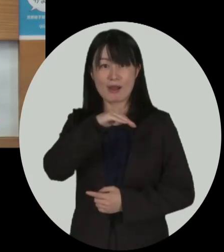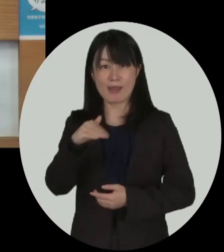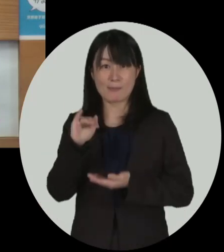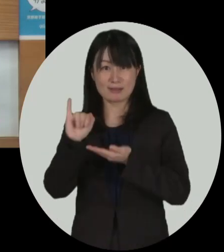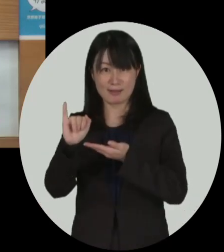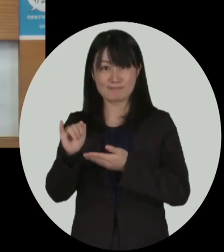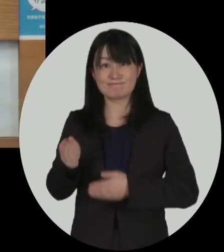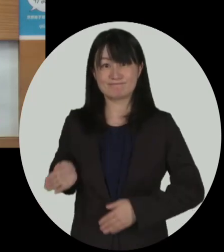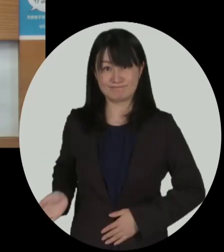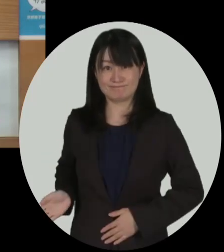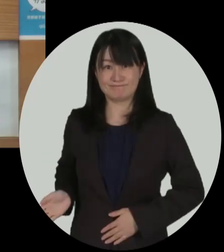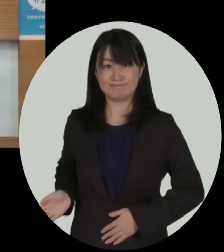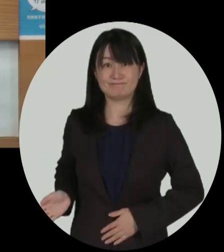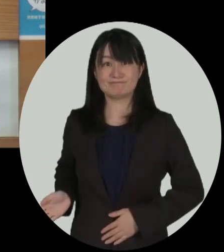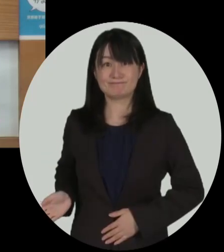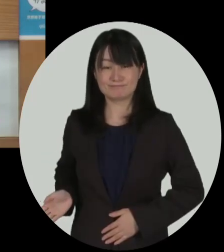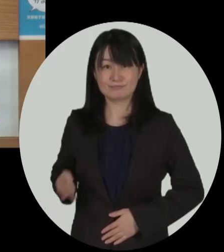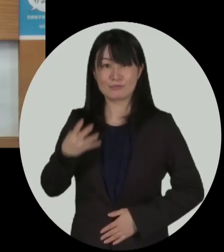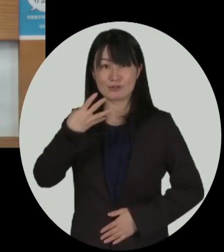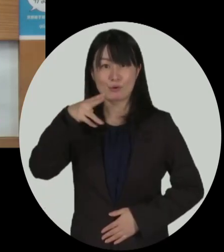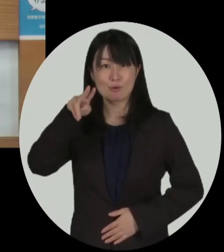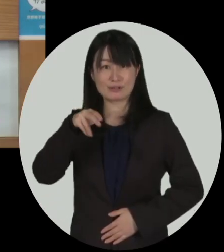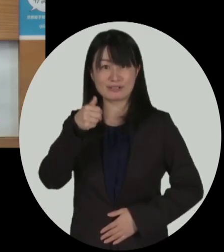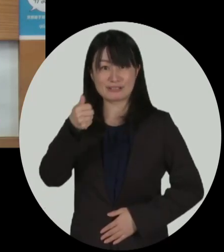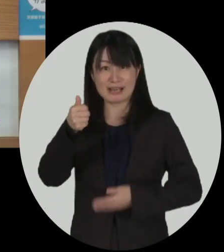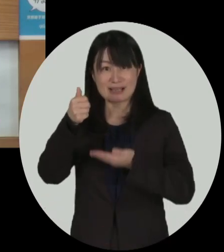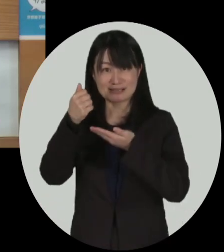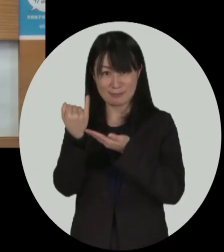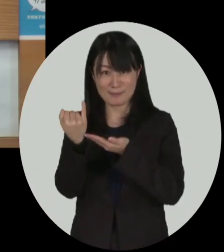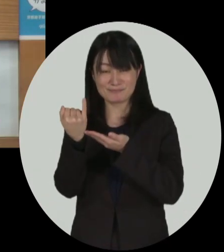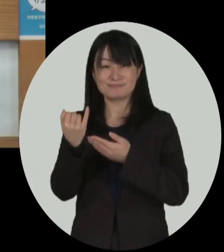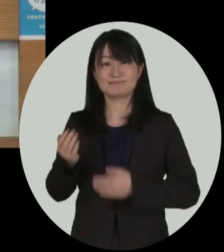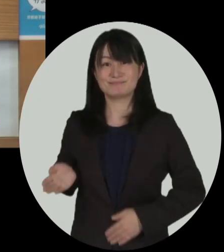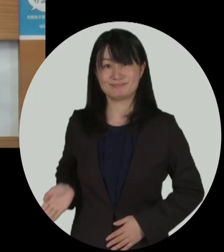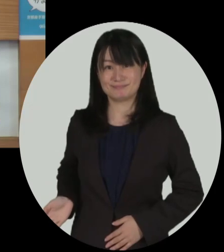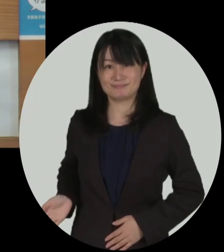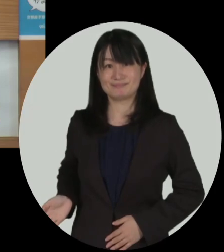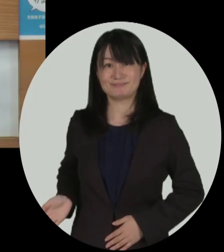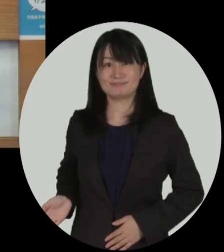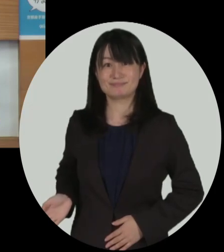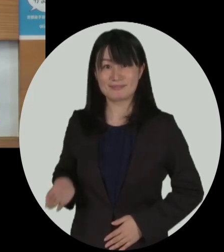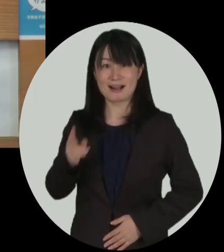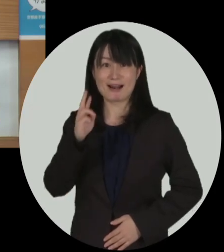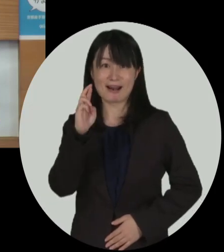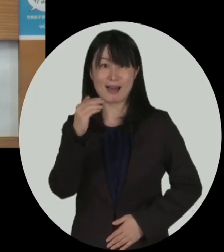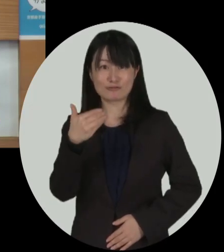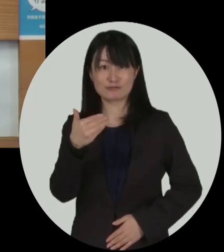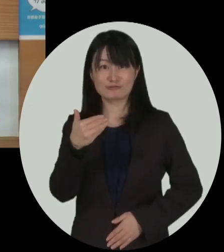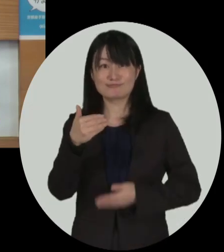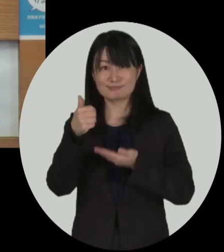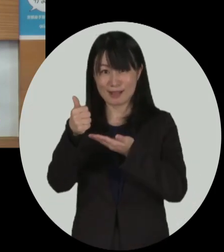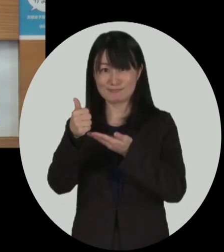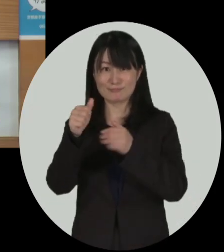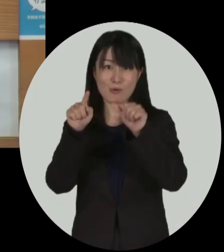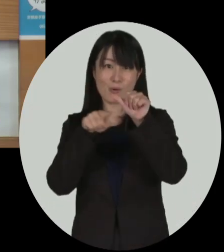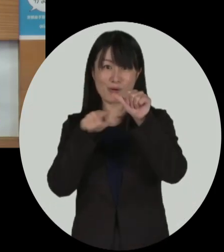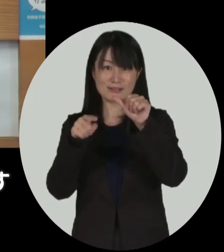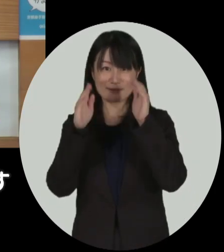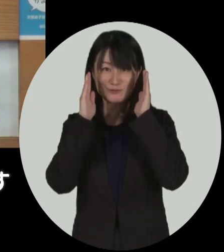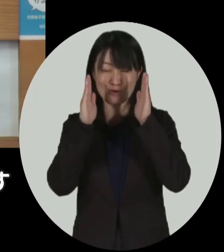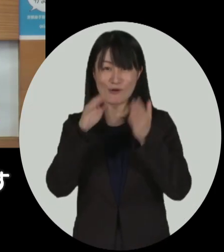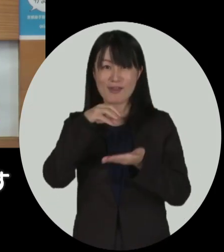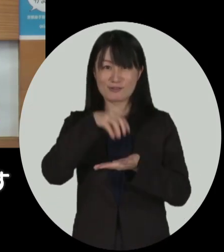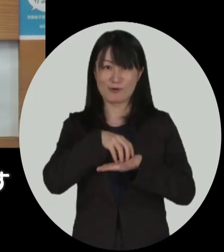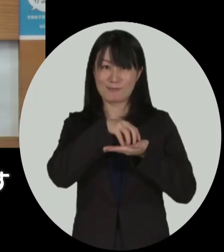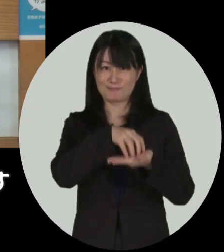様、尺八奏者の頼田真美乃様、陶芸家の楽吉左衛門様、以上5名の方を